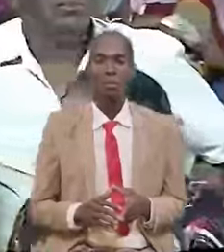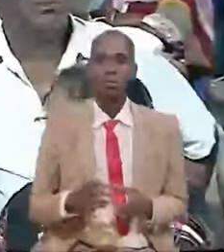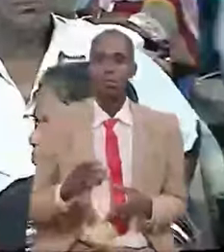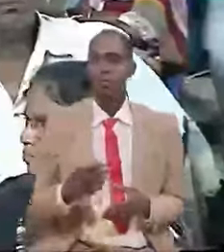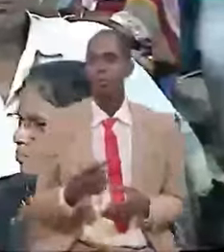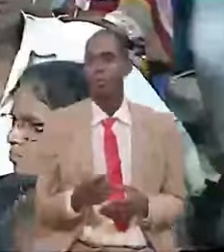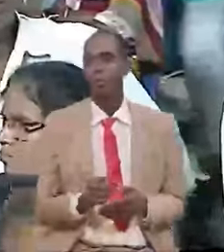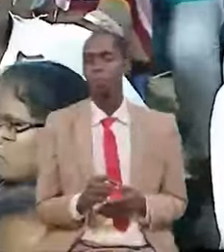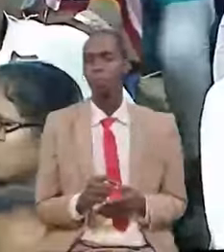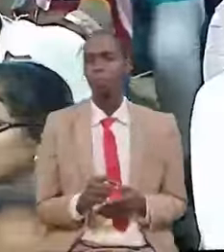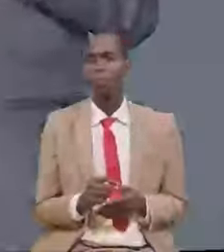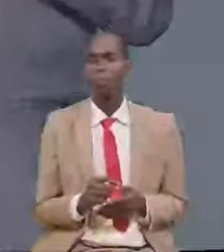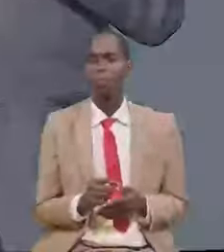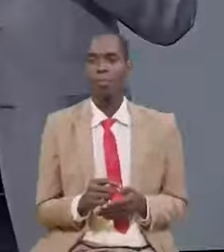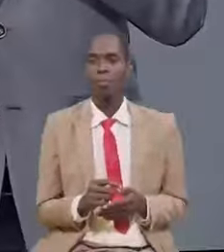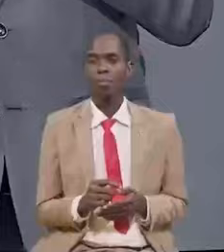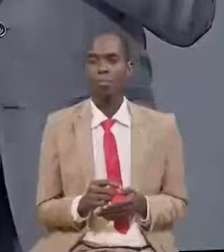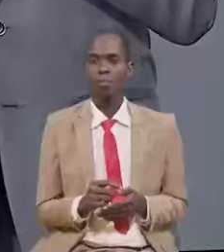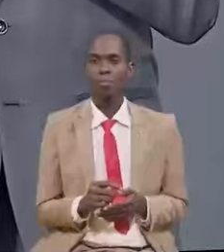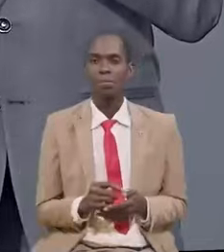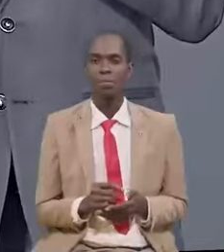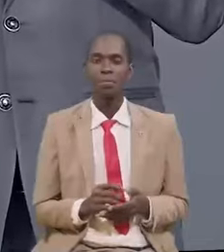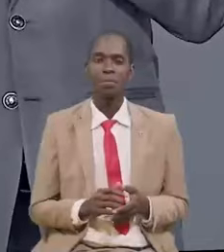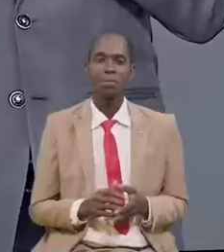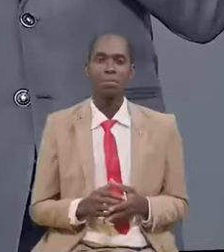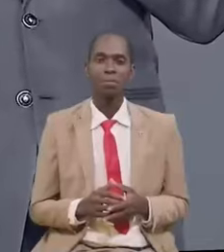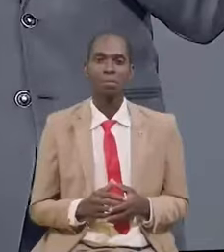Le premier jour, le lieu est rempli.